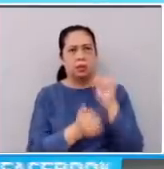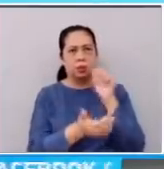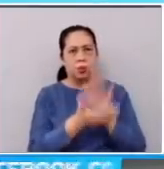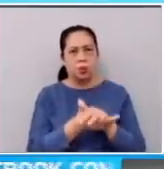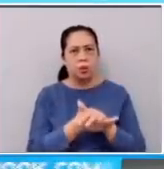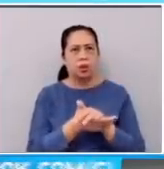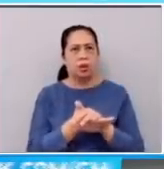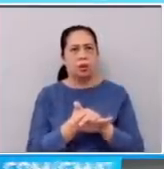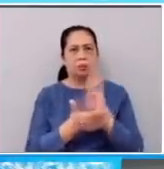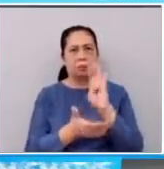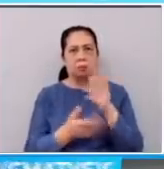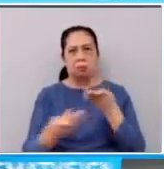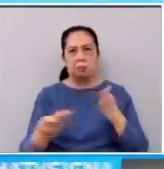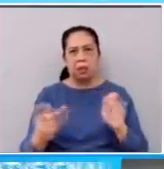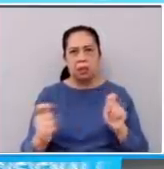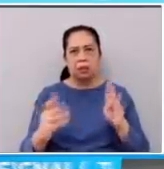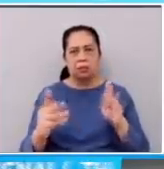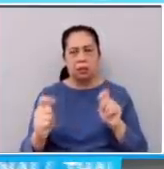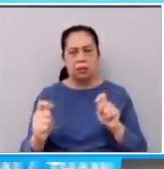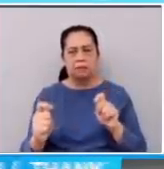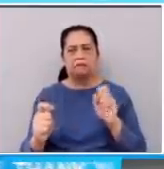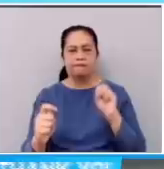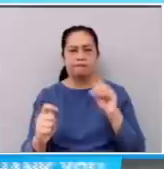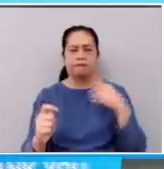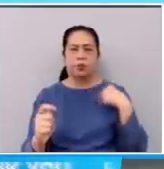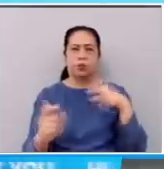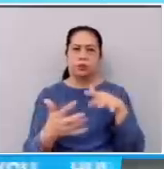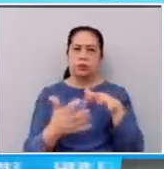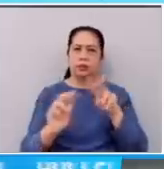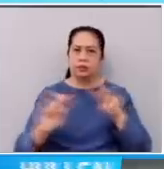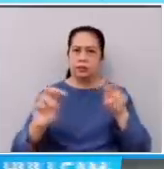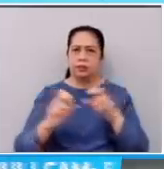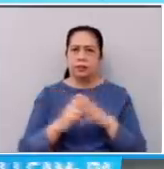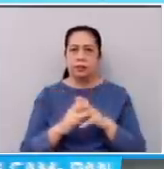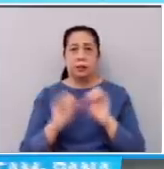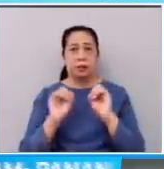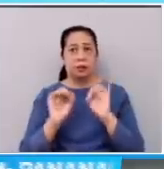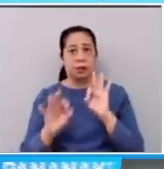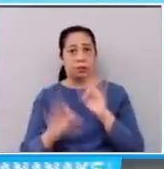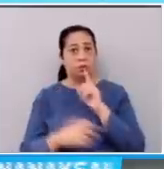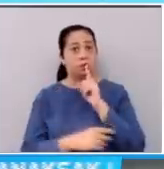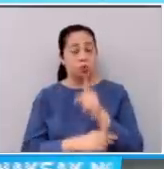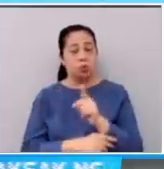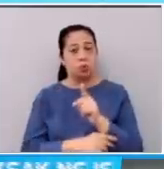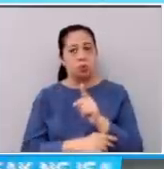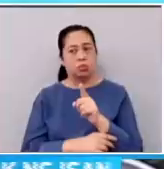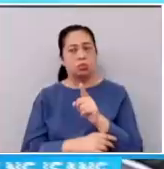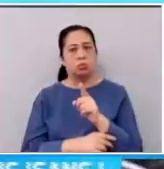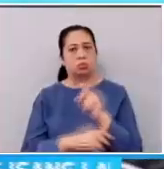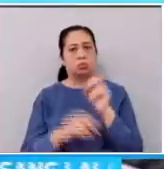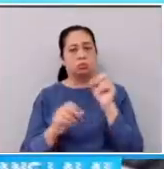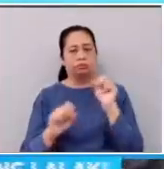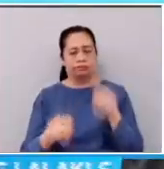gano'n. Pag-aral mo na natin. Then, kung totoo yan, hintuin ko yan.